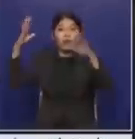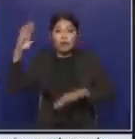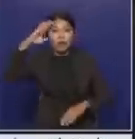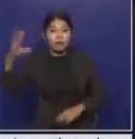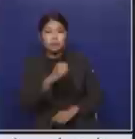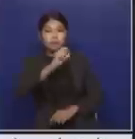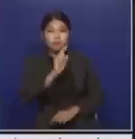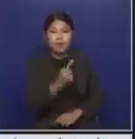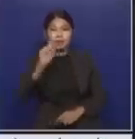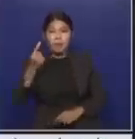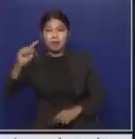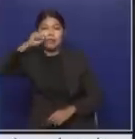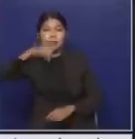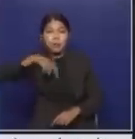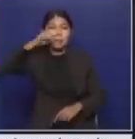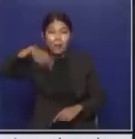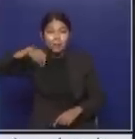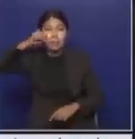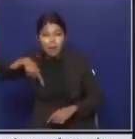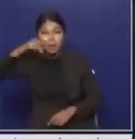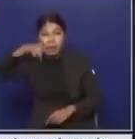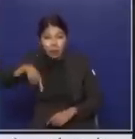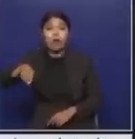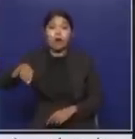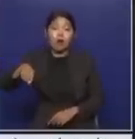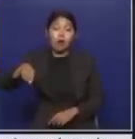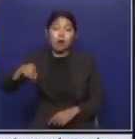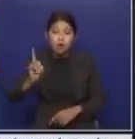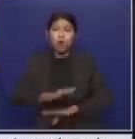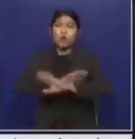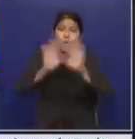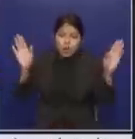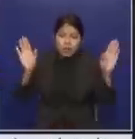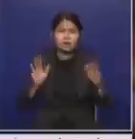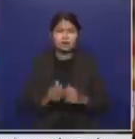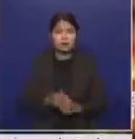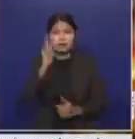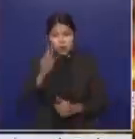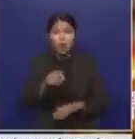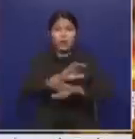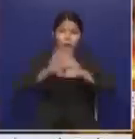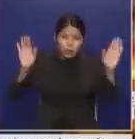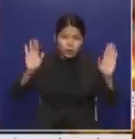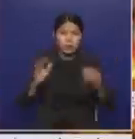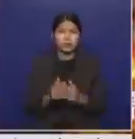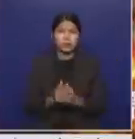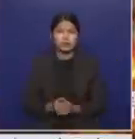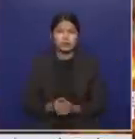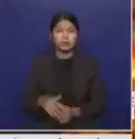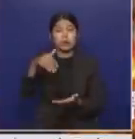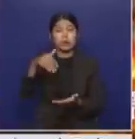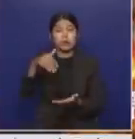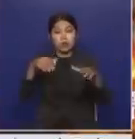รัฐประหารกันใหม่วนซ้ำแบบนี้ไปเรื่อยๆนะครับผมคิดว่าตู้เลิกได้แล้วเหมาะกับการที่ศูนย์ปฏิบัติการ